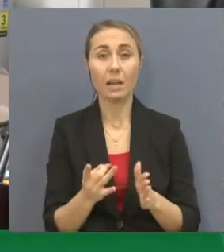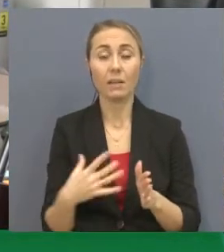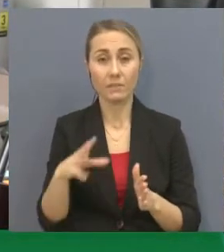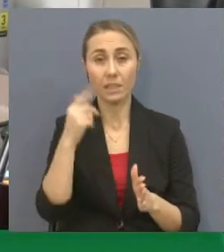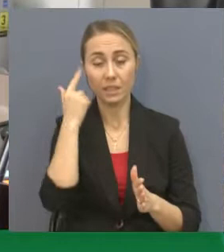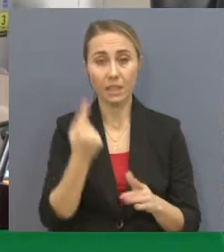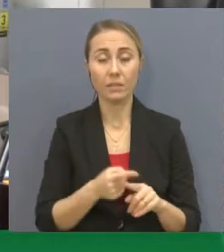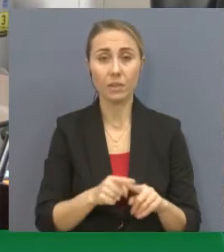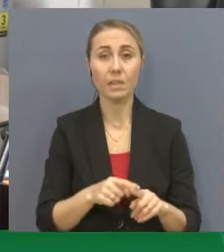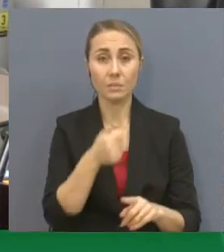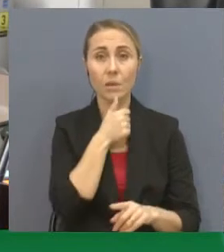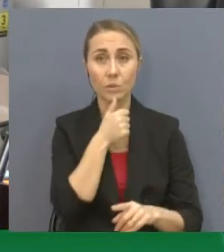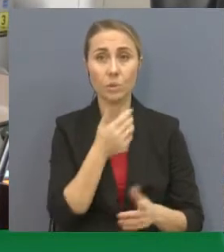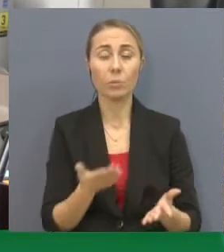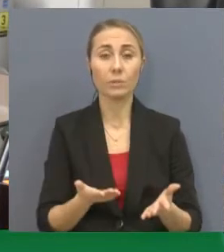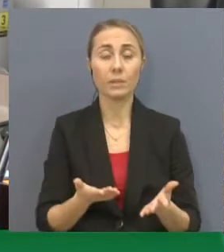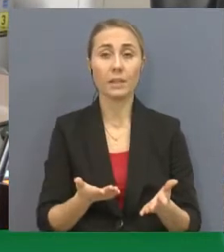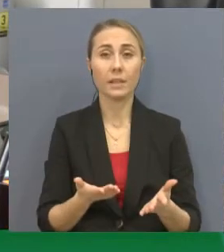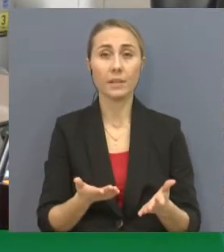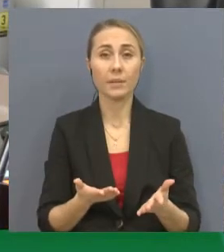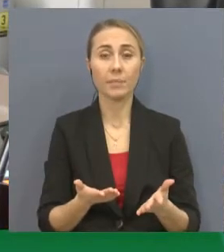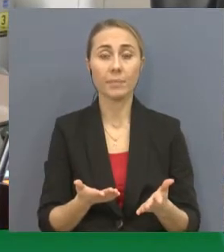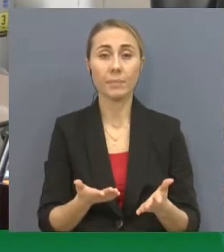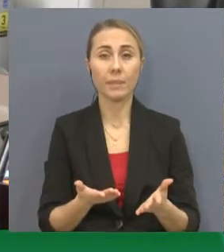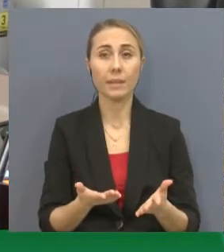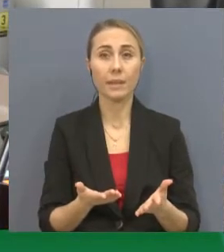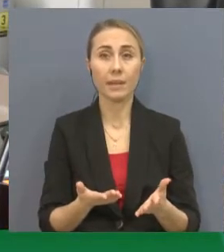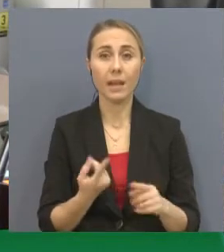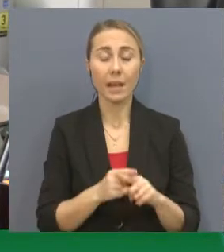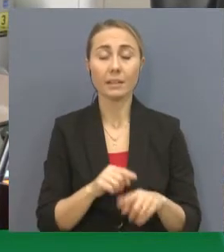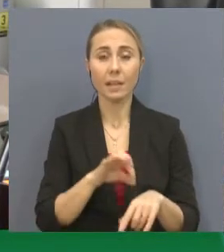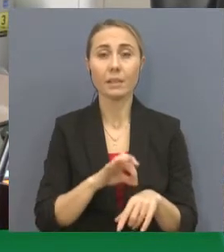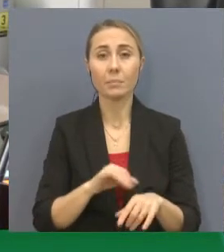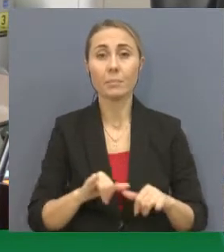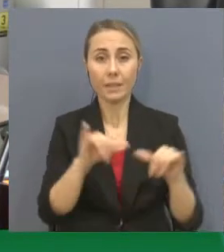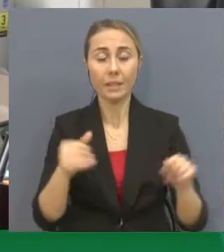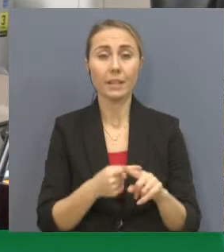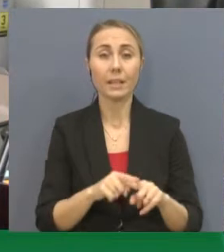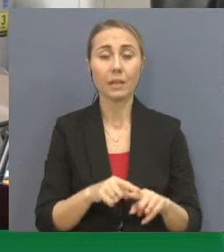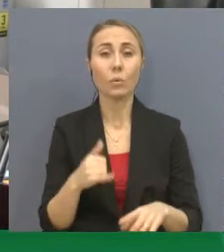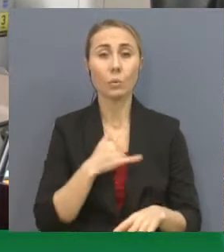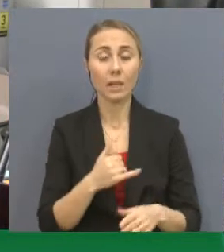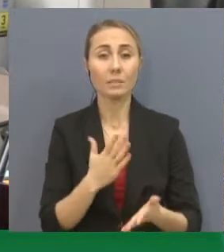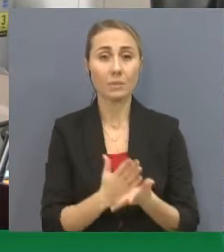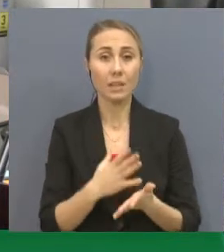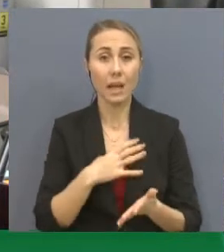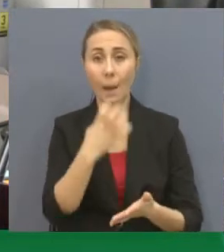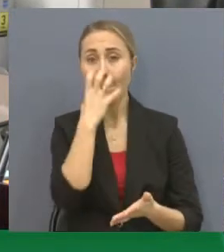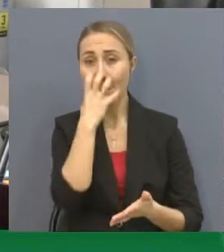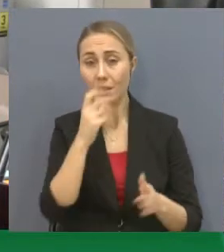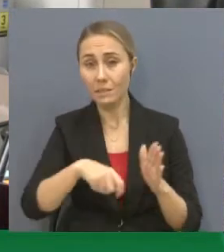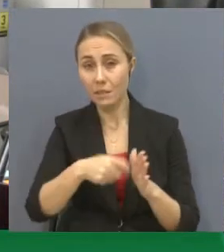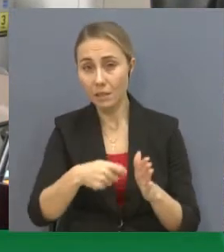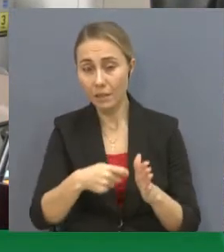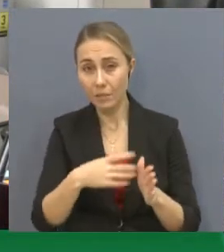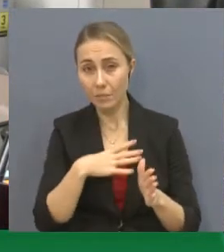способствовал коллектива текущей ситуации то есть у нас на важно было производство масок пошив у